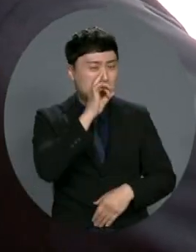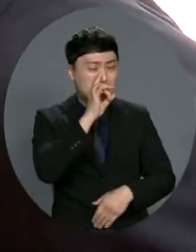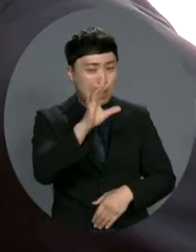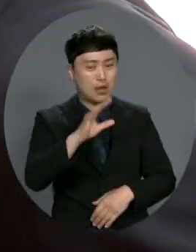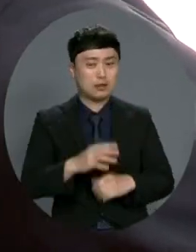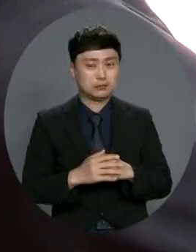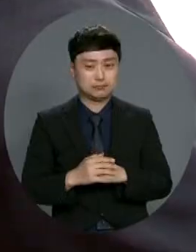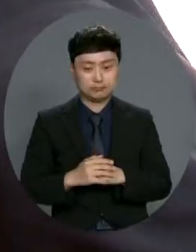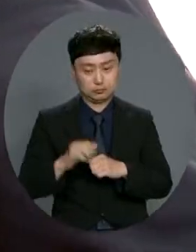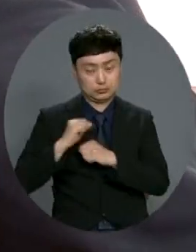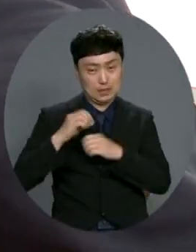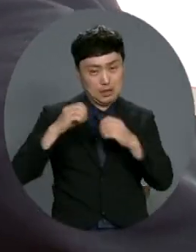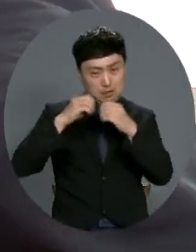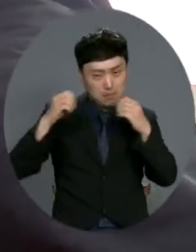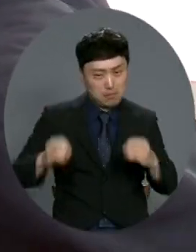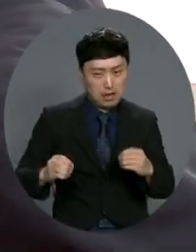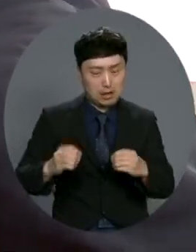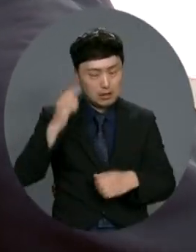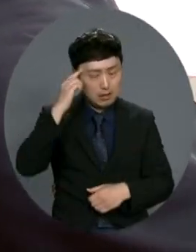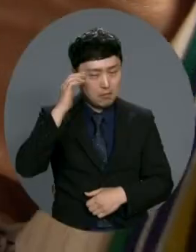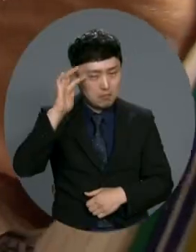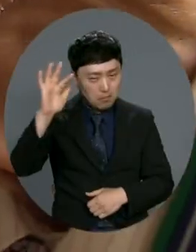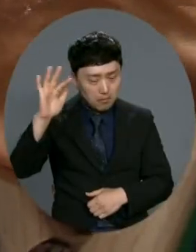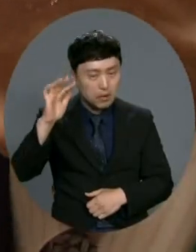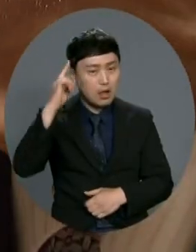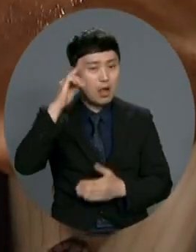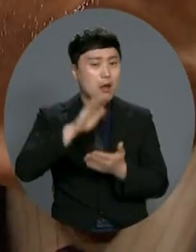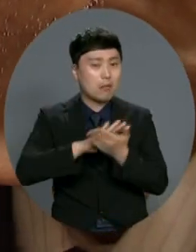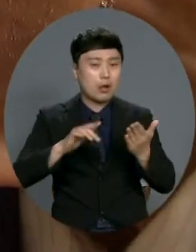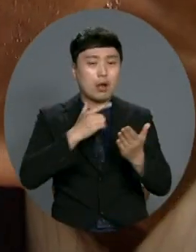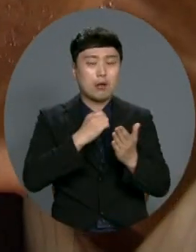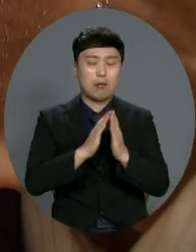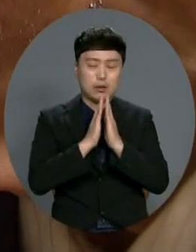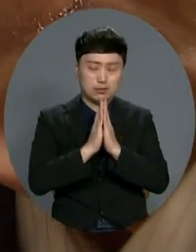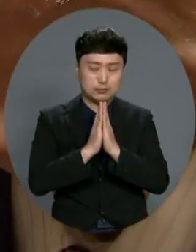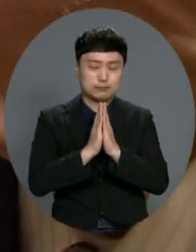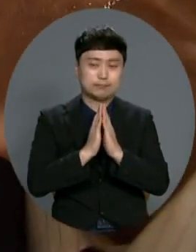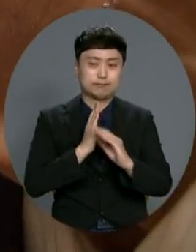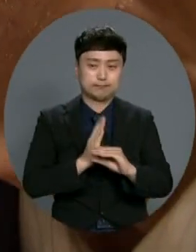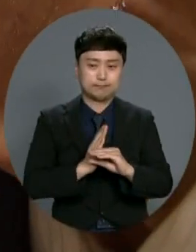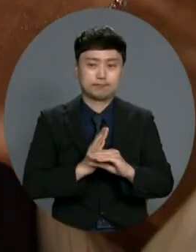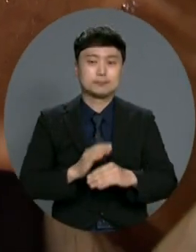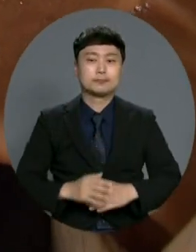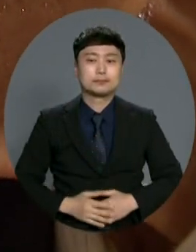전우들의 희생을 추모하고 평화를 기원하고 있습니다. MBC 뉴스 변예주입니다.